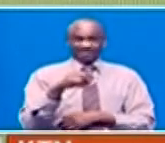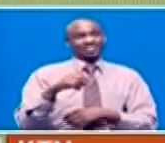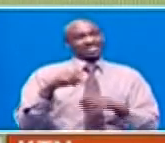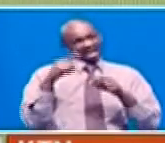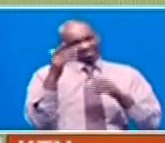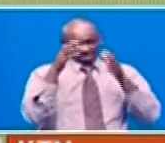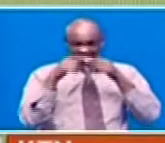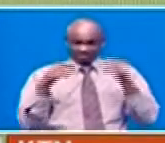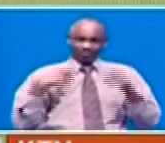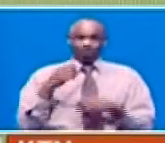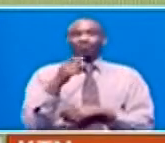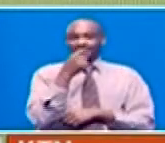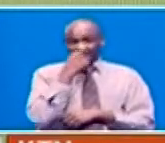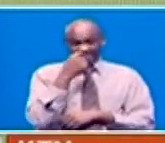kwa